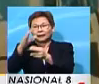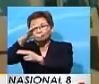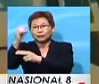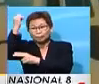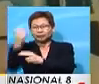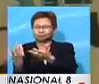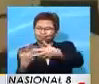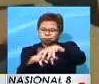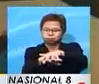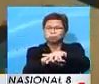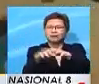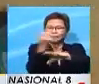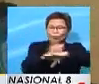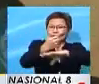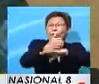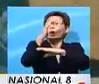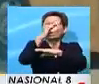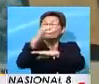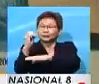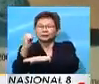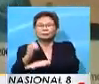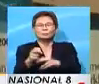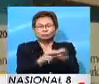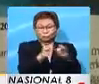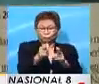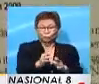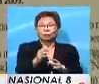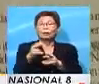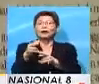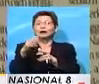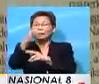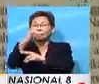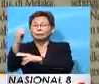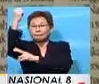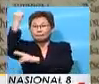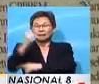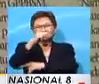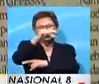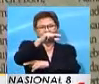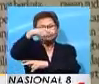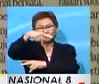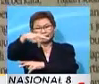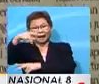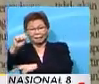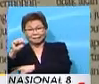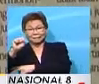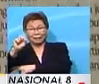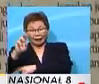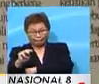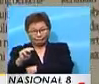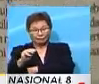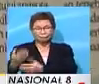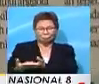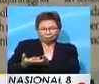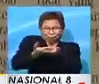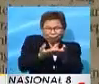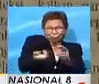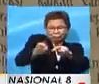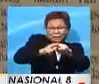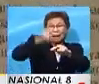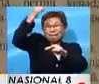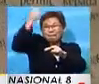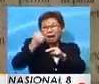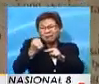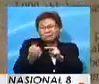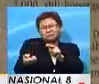yang jelas presiden persatuan pengusaha bas sekolah Malaysia gpbsm Rofiq yusof cadangan kenaikan kadar tambang